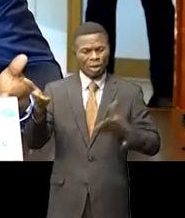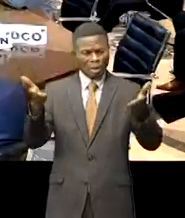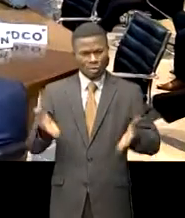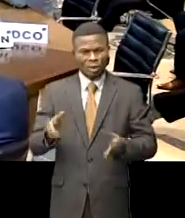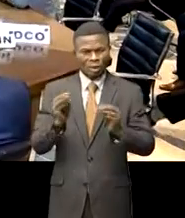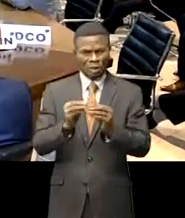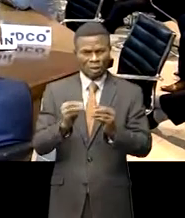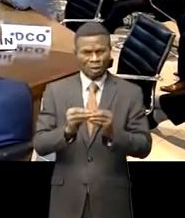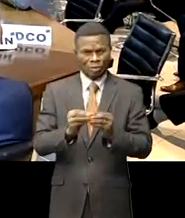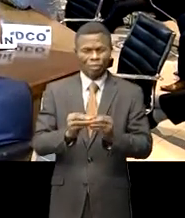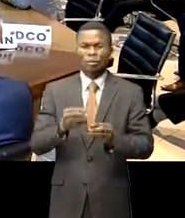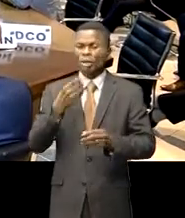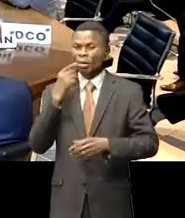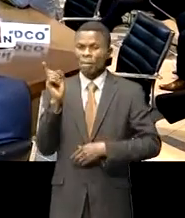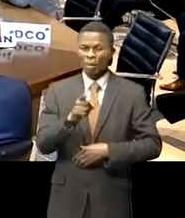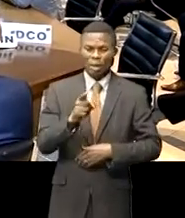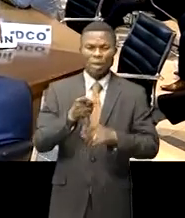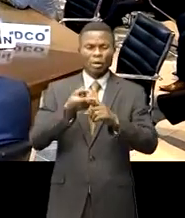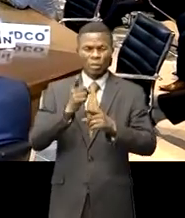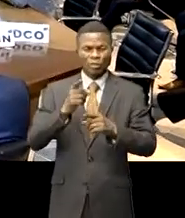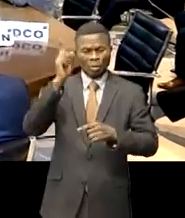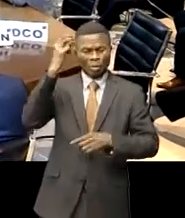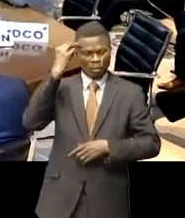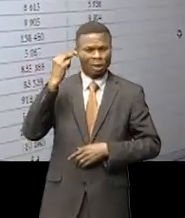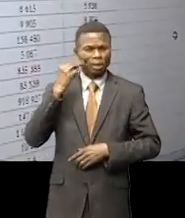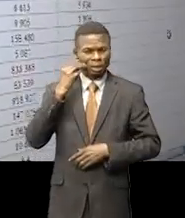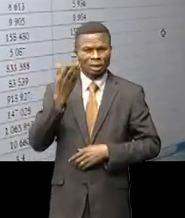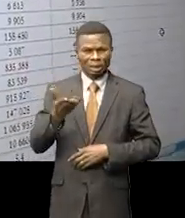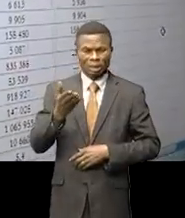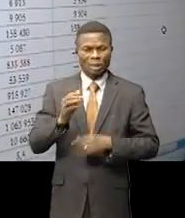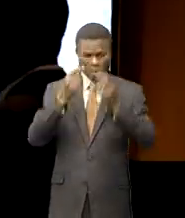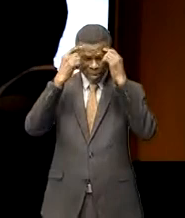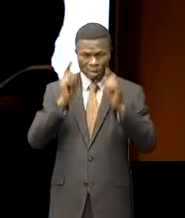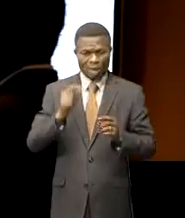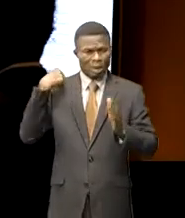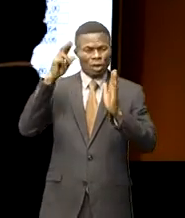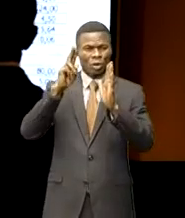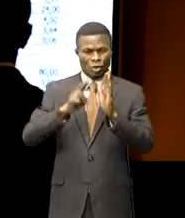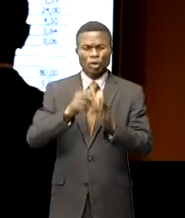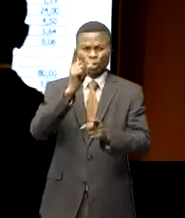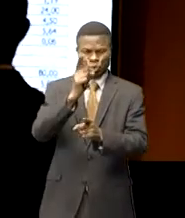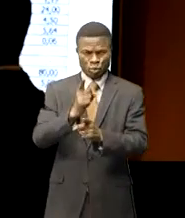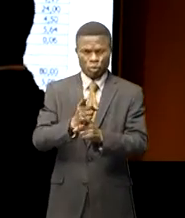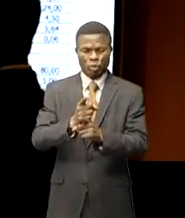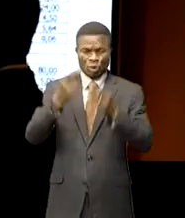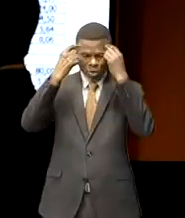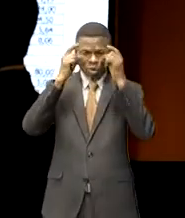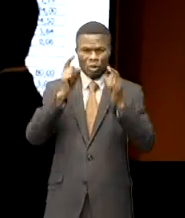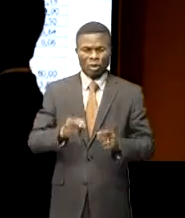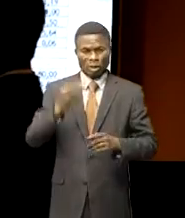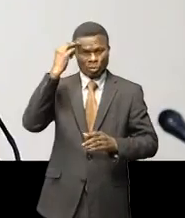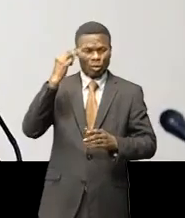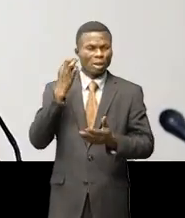Tangba, sur instruction du Premier ministre Jean-Michel Samalukondi. L'engagement du gouvernement est certain, la détermination du